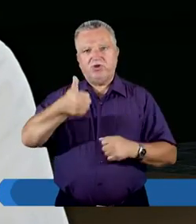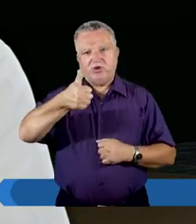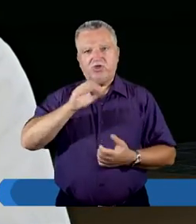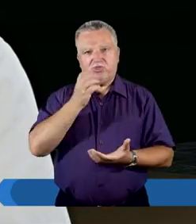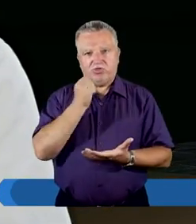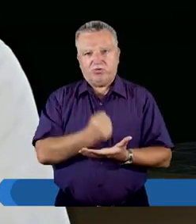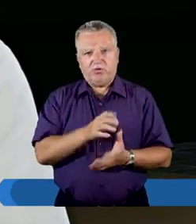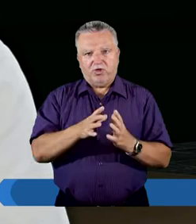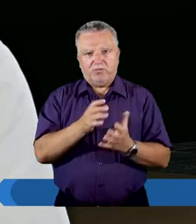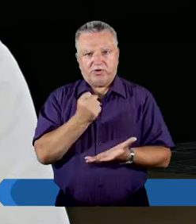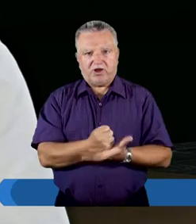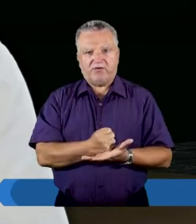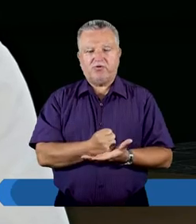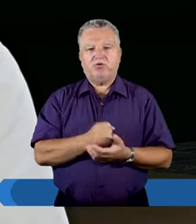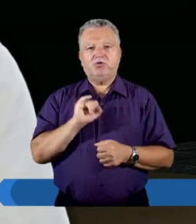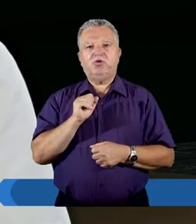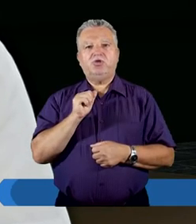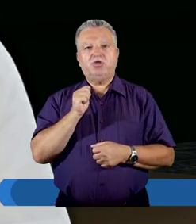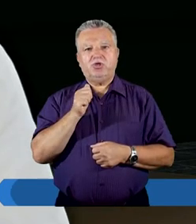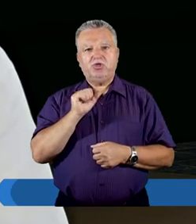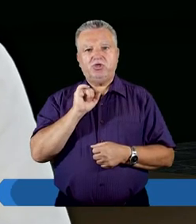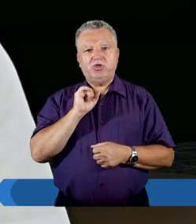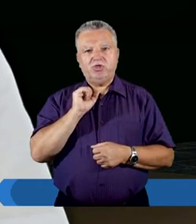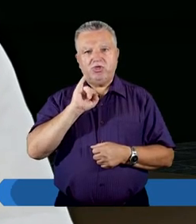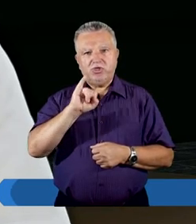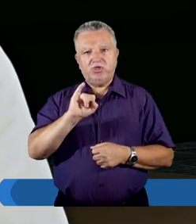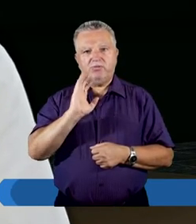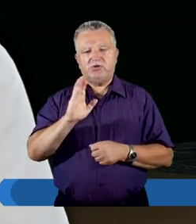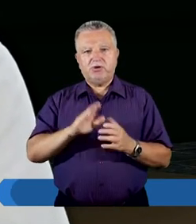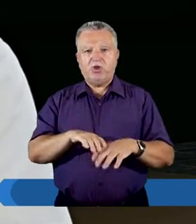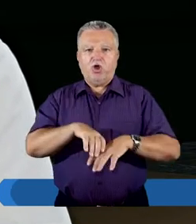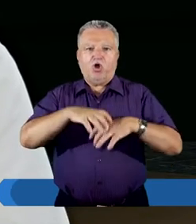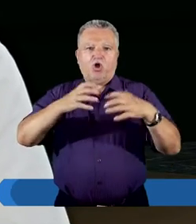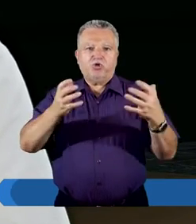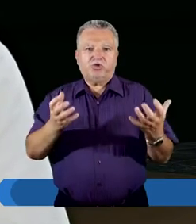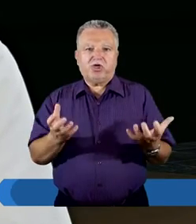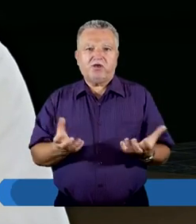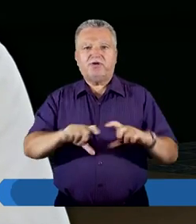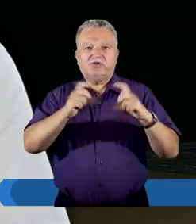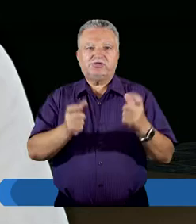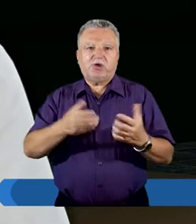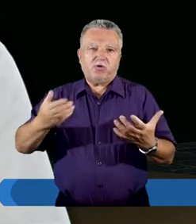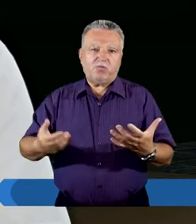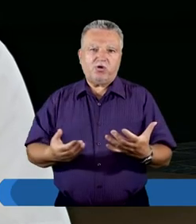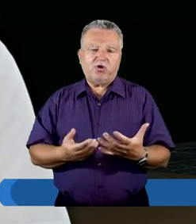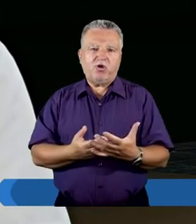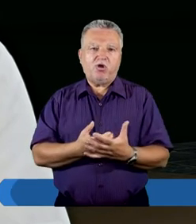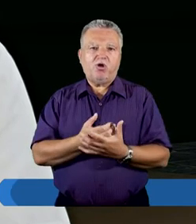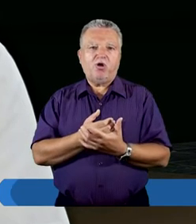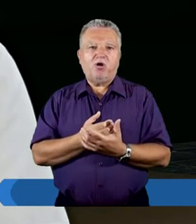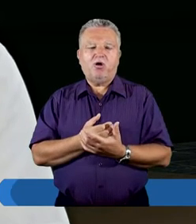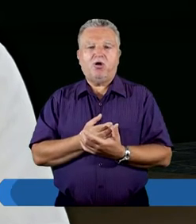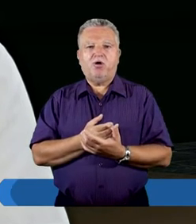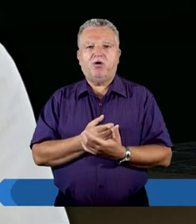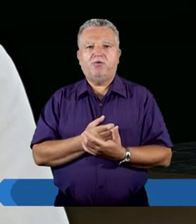prawo i będziemy odkrywać całą tą nową rzeczywistość. Jeżeli dzisiaj